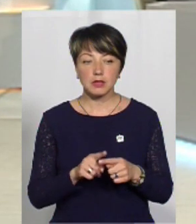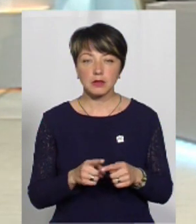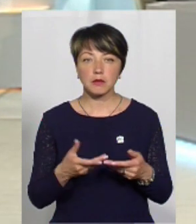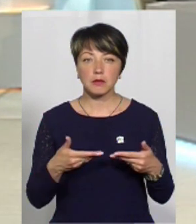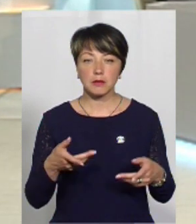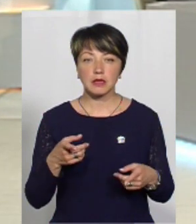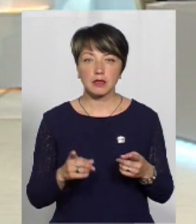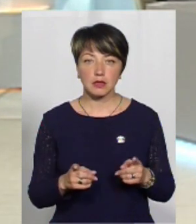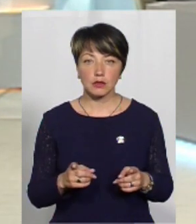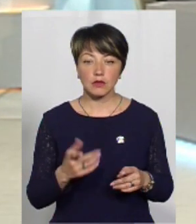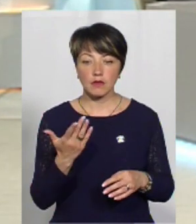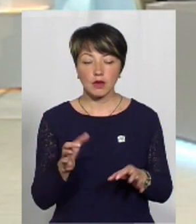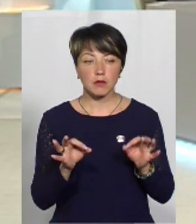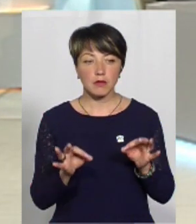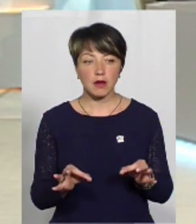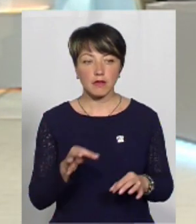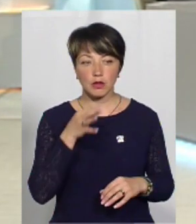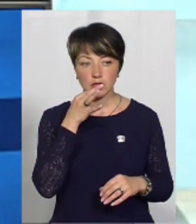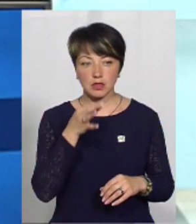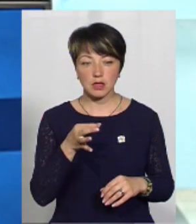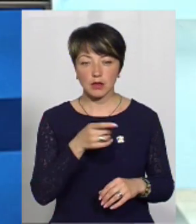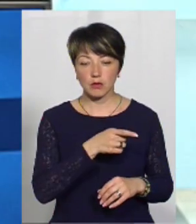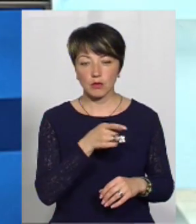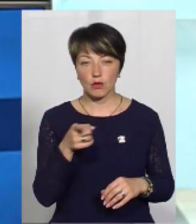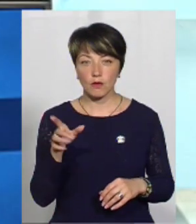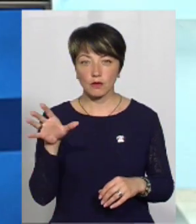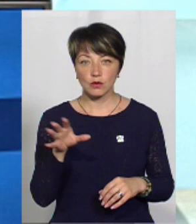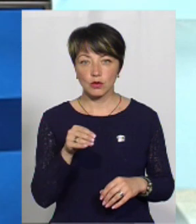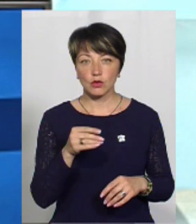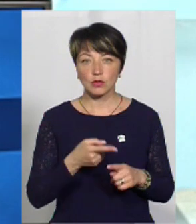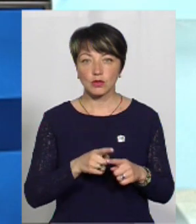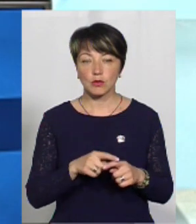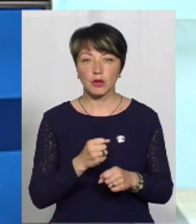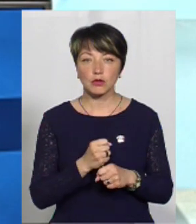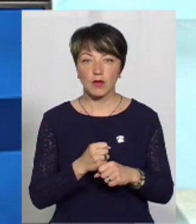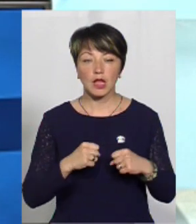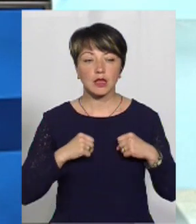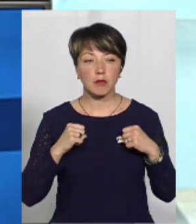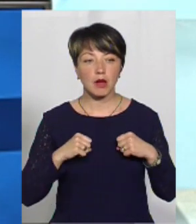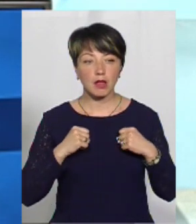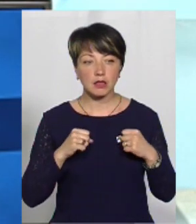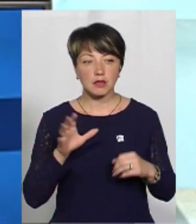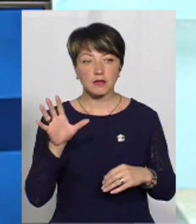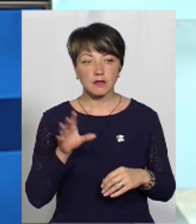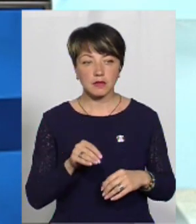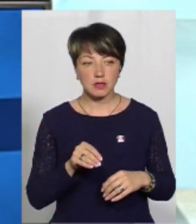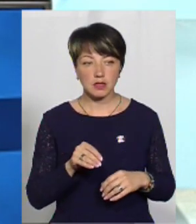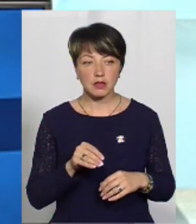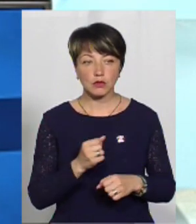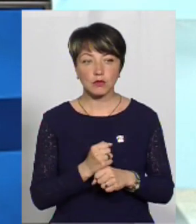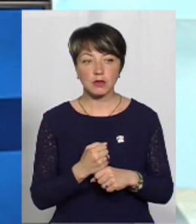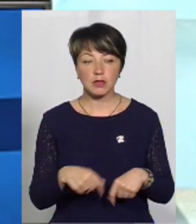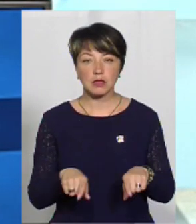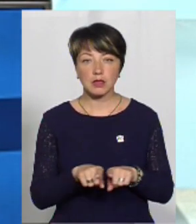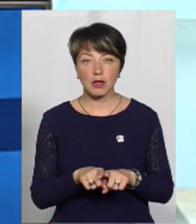ми дійсно, от ви правильно сказали, що протягом всього цього часу працювали і намагалися все працювати